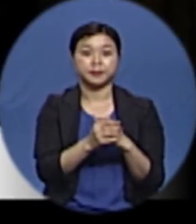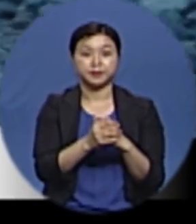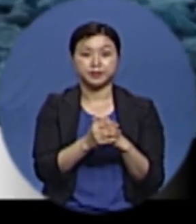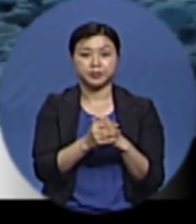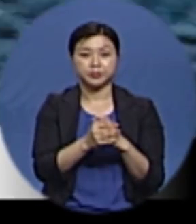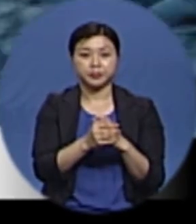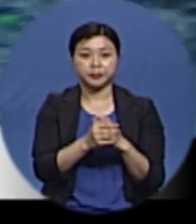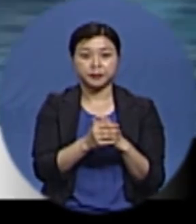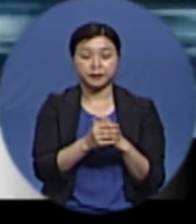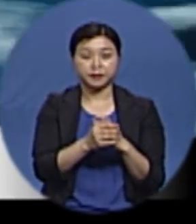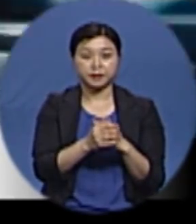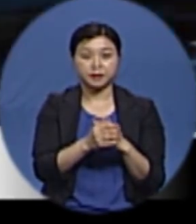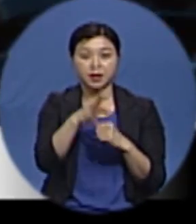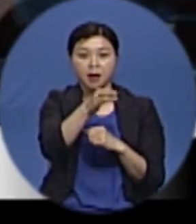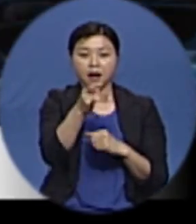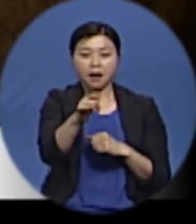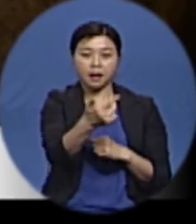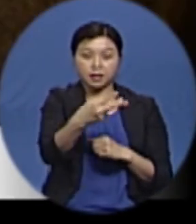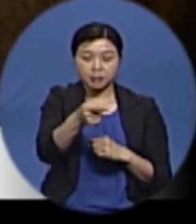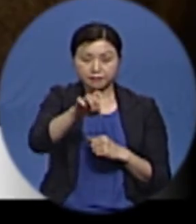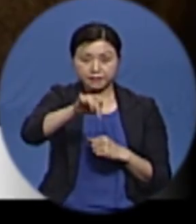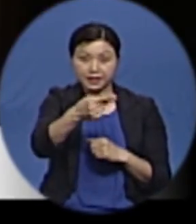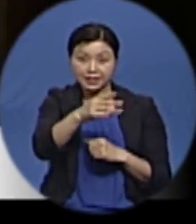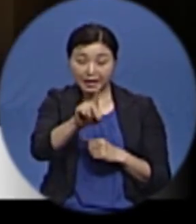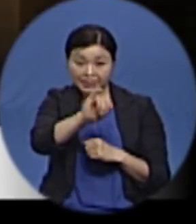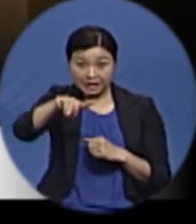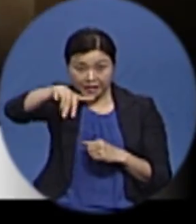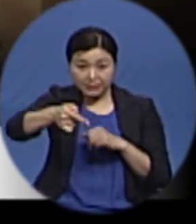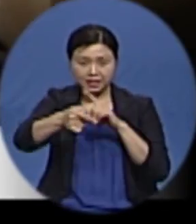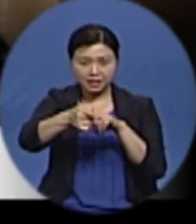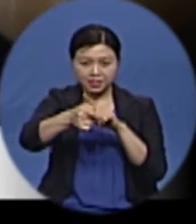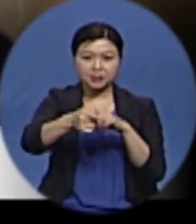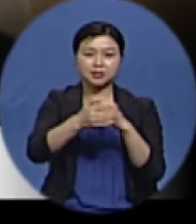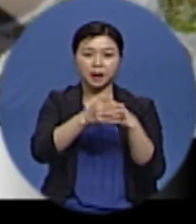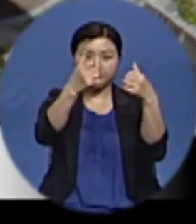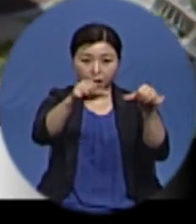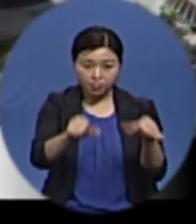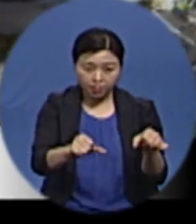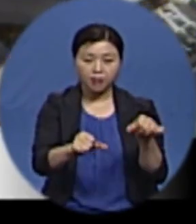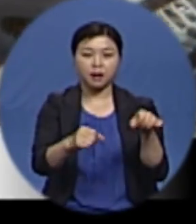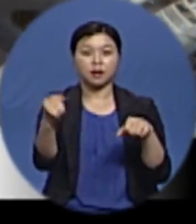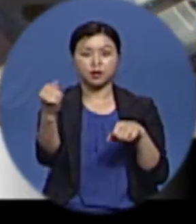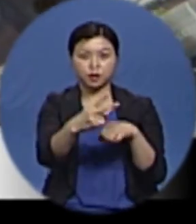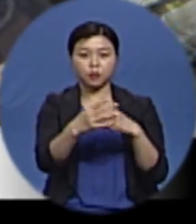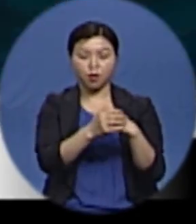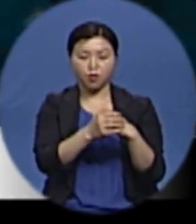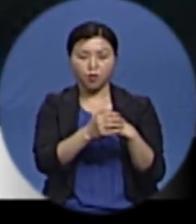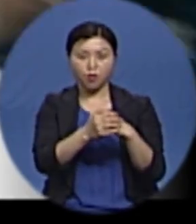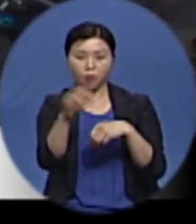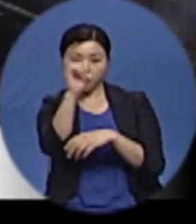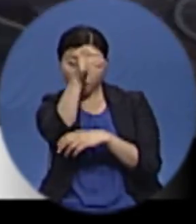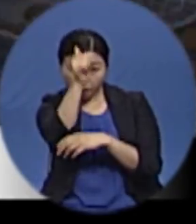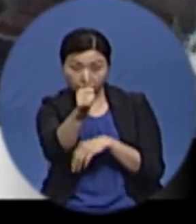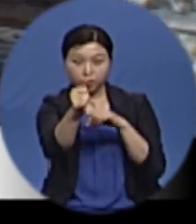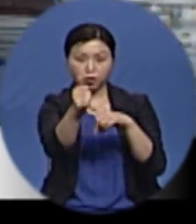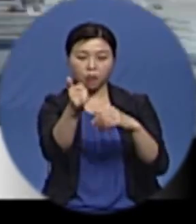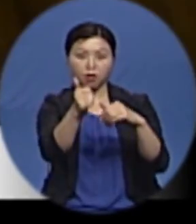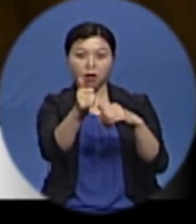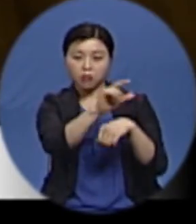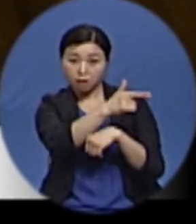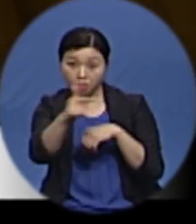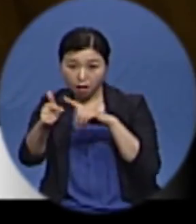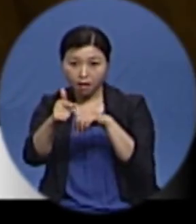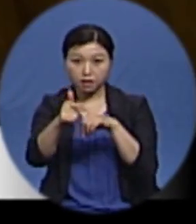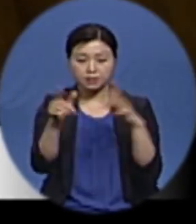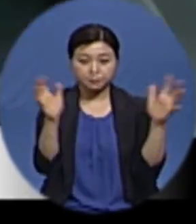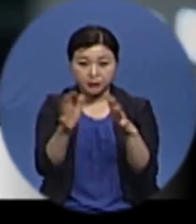스타트랙의 상징인 엔터프라이즈 호의 파괴를 시작으로 캡틴 함장 커크와 덜칸족 지휘관 스파, 우호라 등 더 강력한